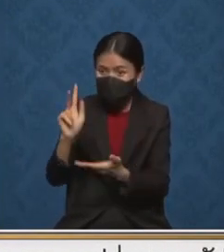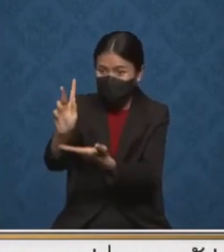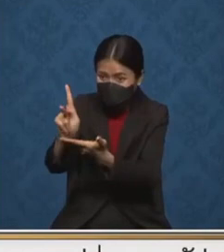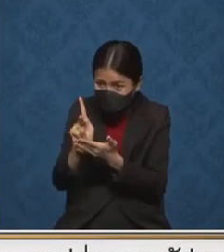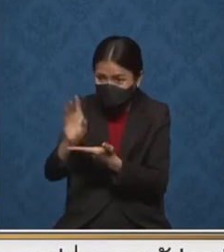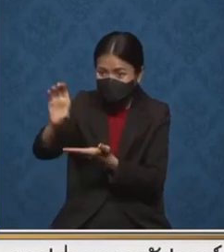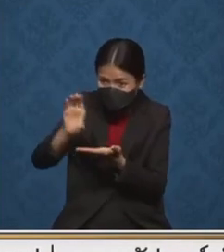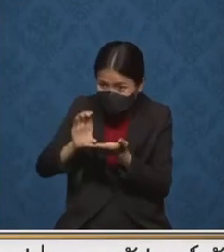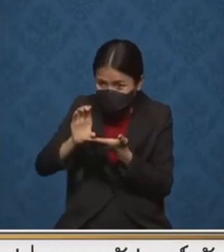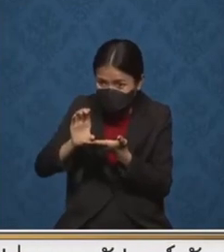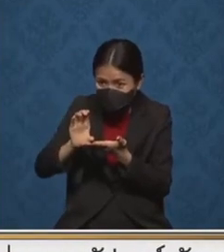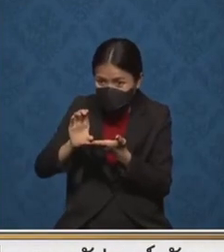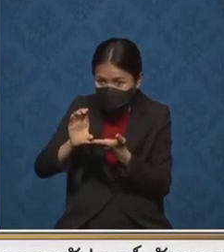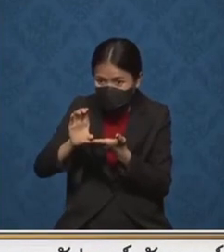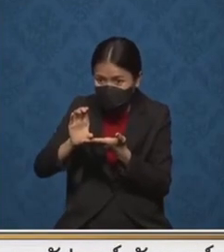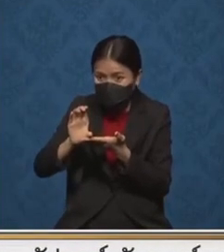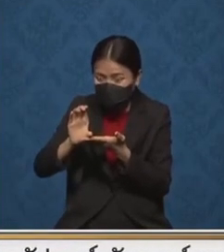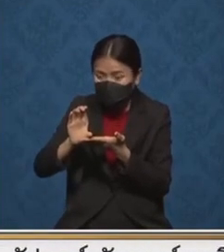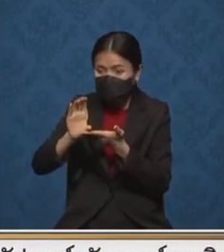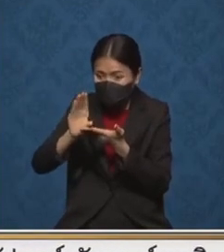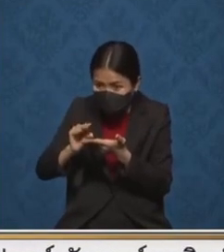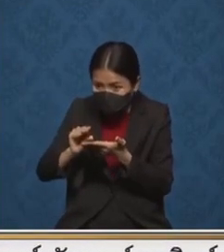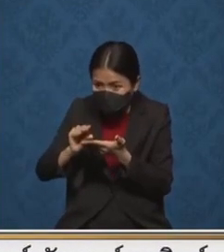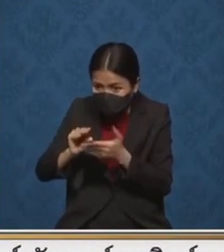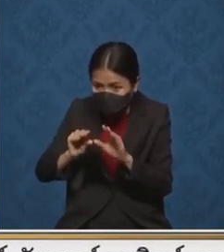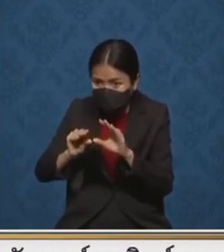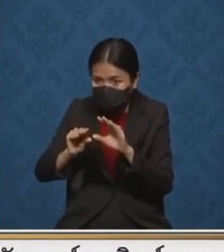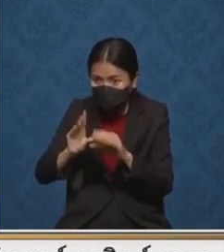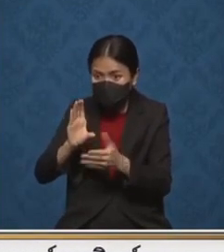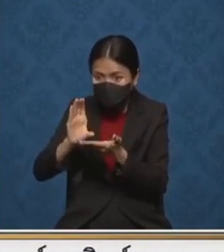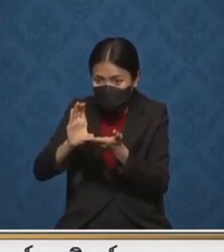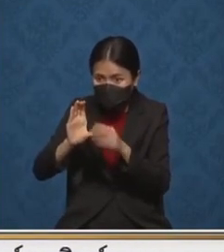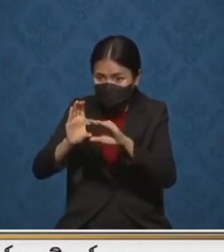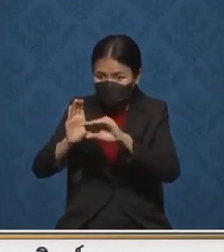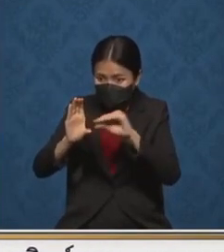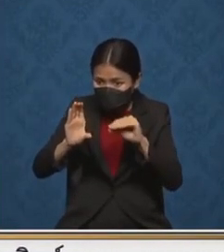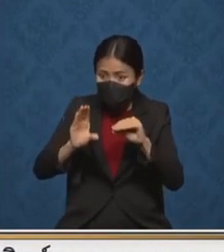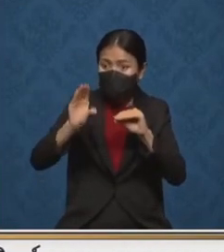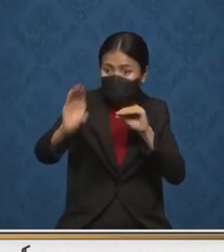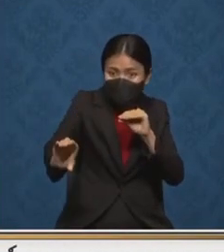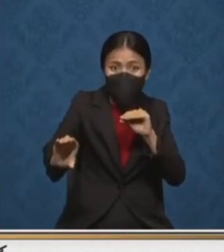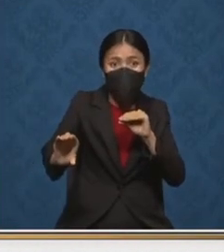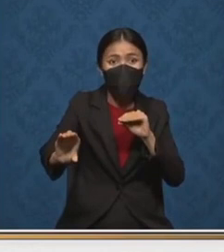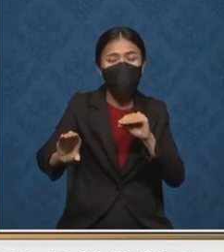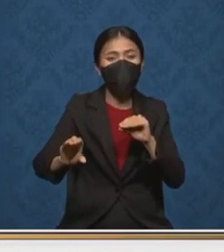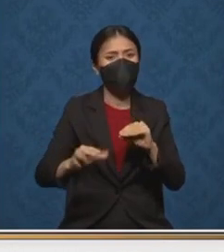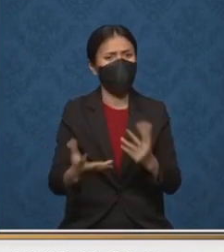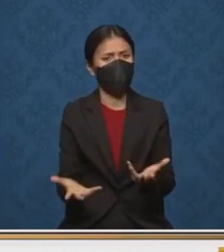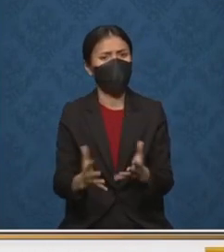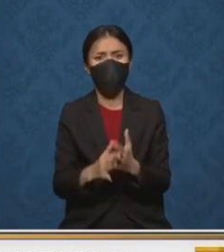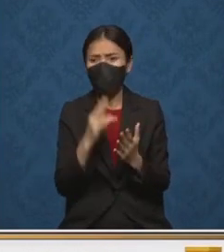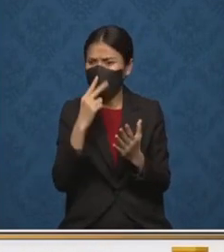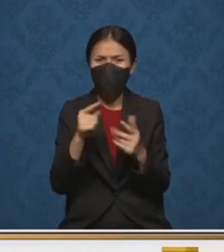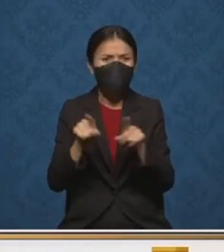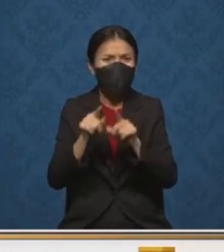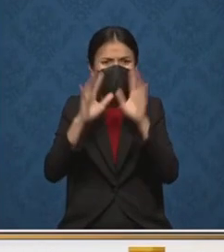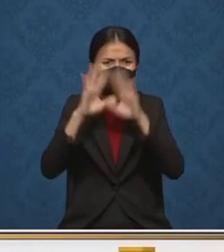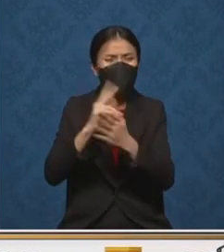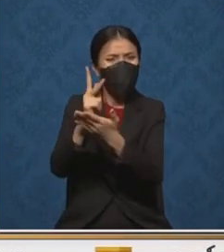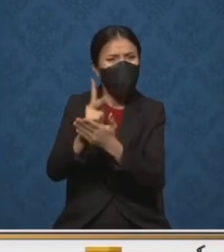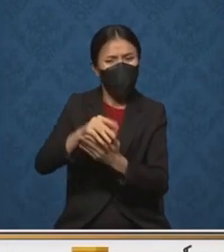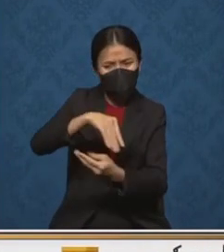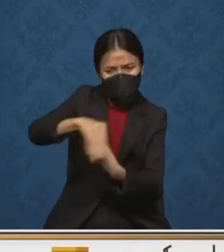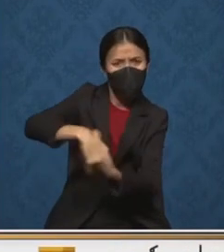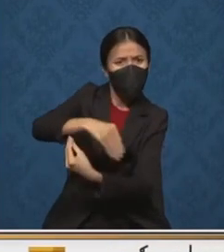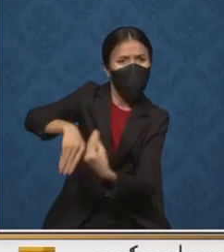มีสิ้นสุดดังนั้นการประธานที่เคารพครับผมอยากเห็นการบริหารจัดการของ